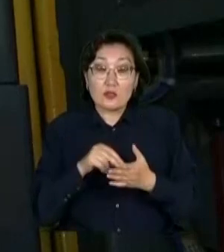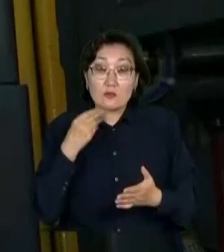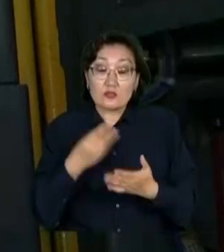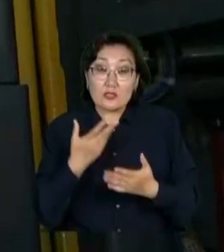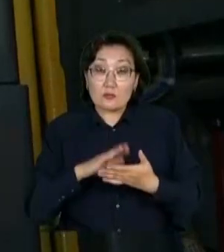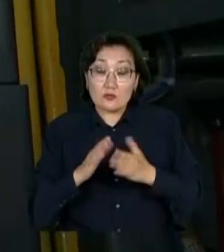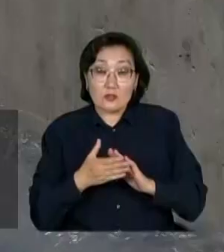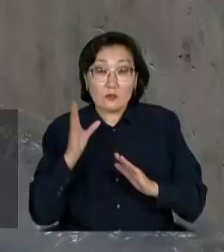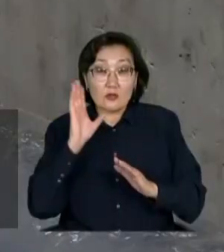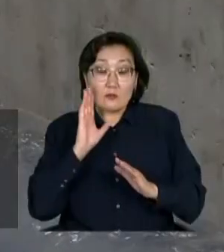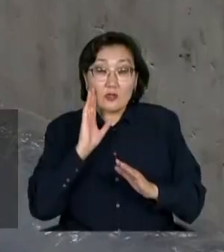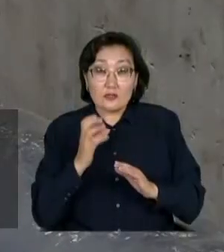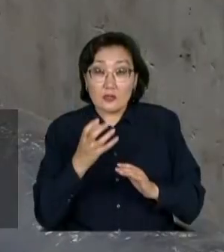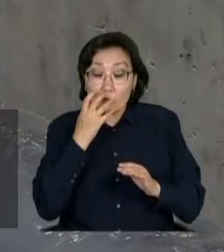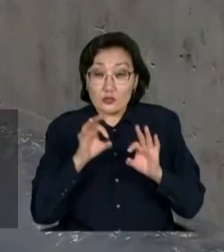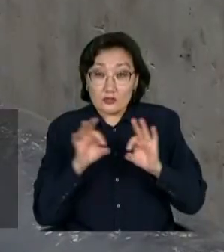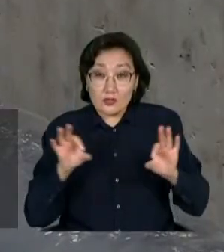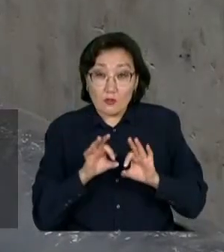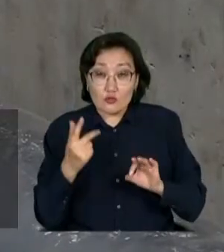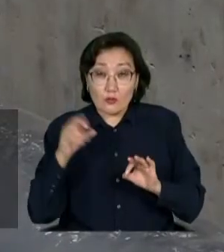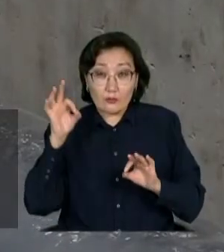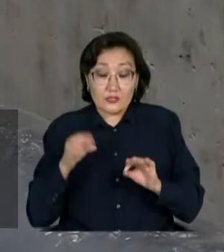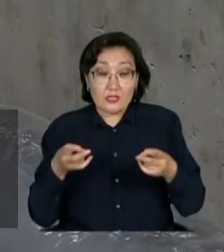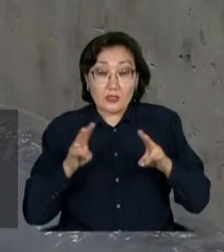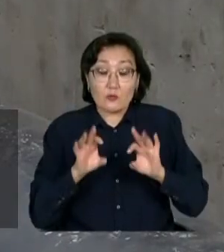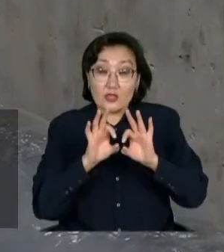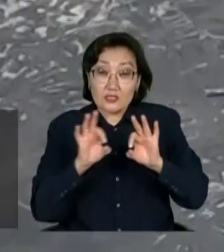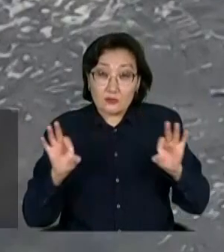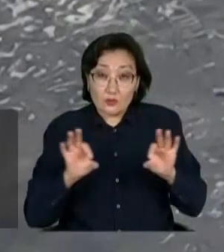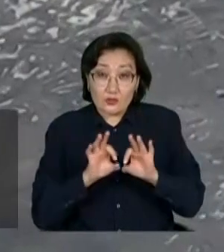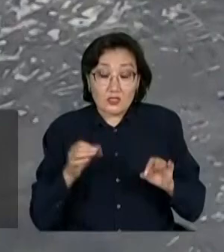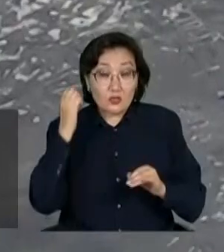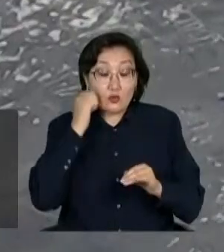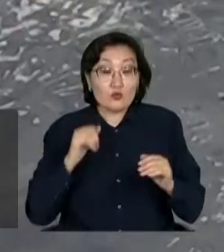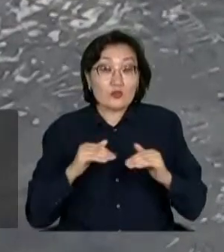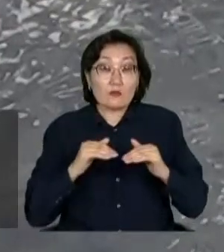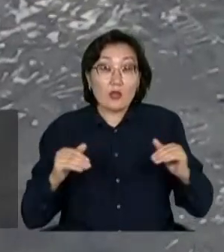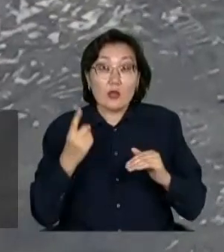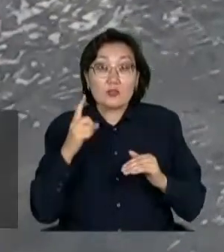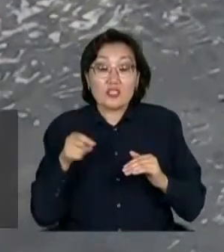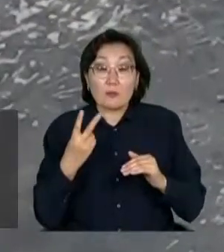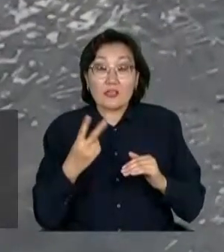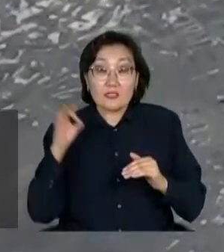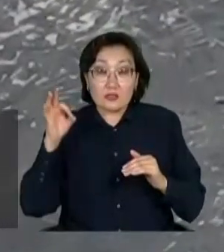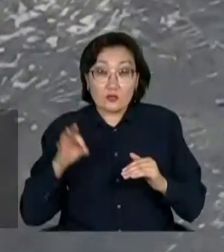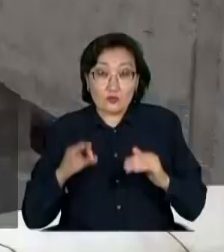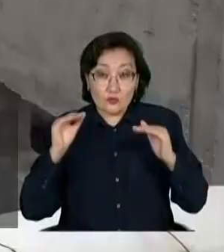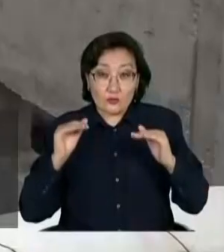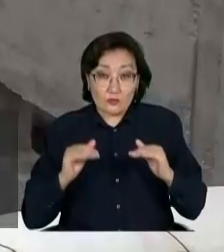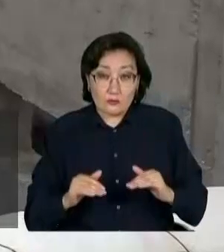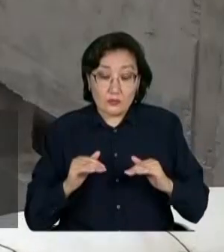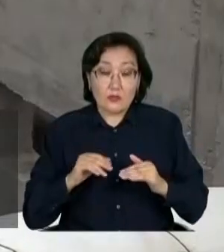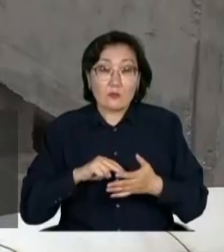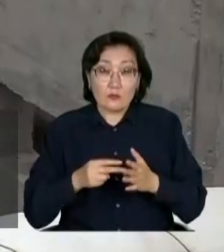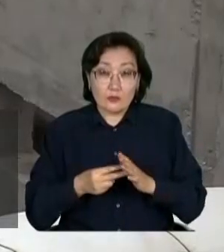көтерілсе, су мен жылу желілерінің тозуын 3%-ға, қалған инженерлік желілердің тозуын деңгейін 1,2%-ға